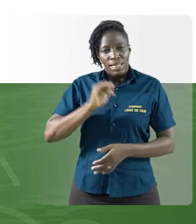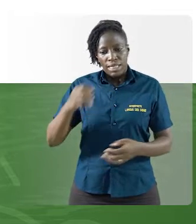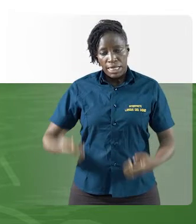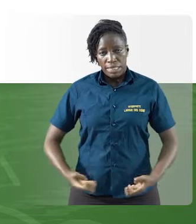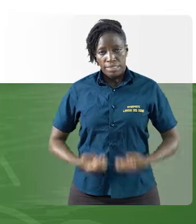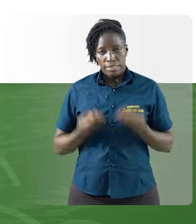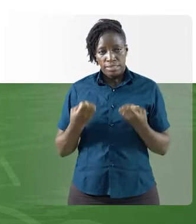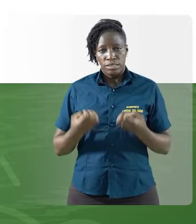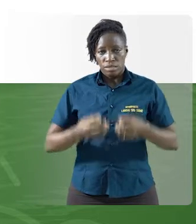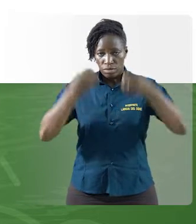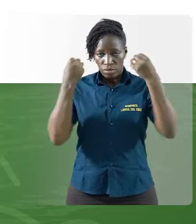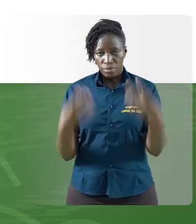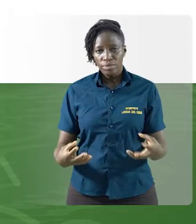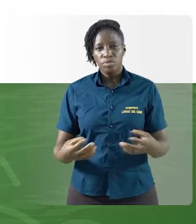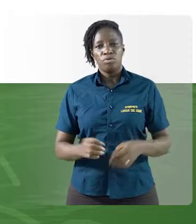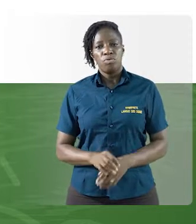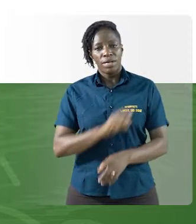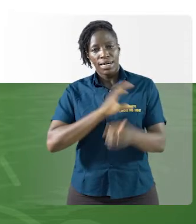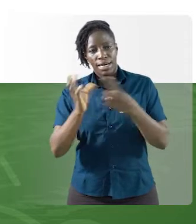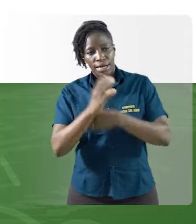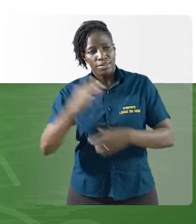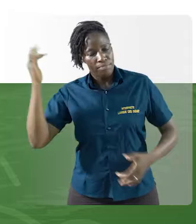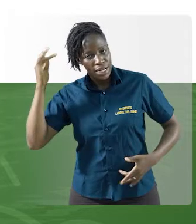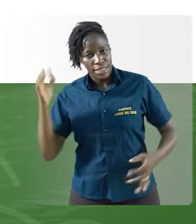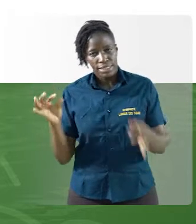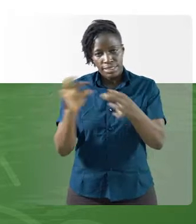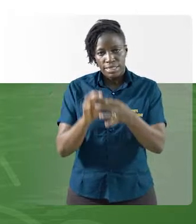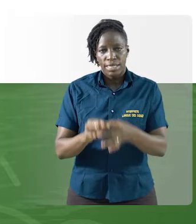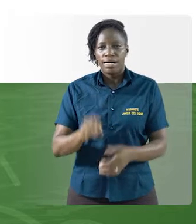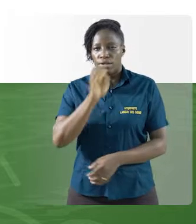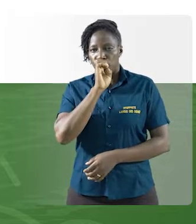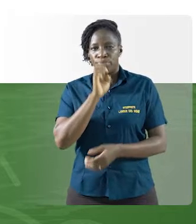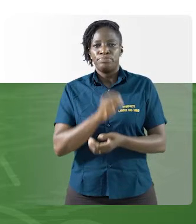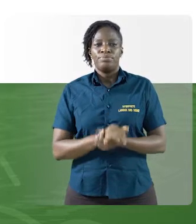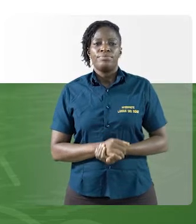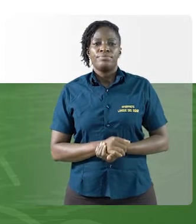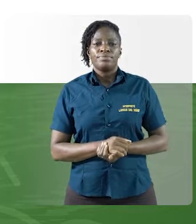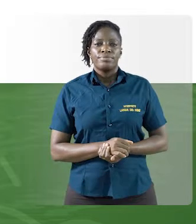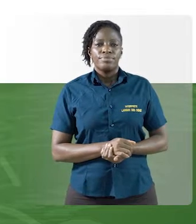existe de nombreux cas de maladies liées à l'eau.